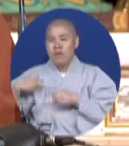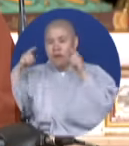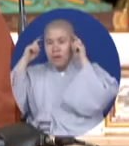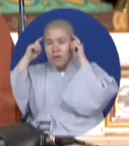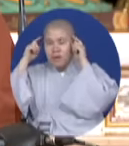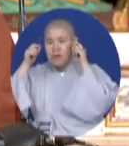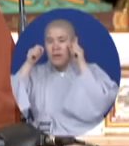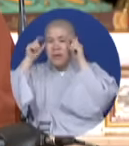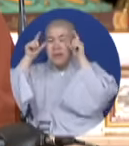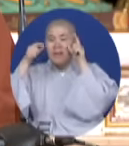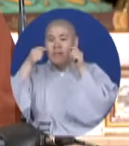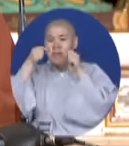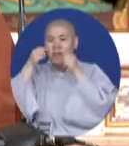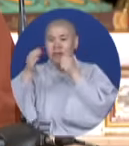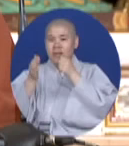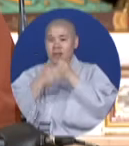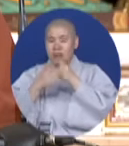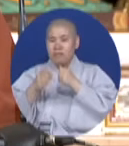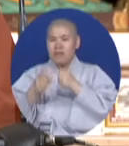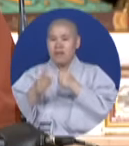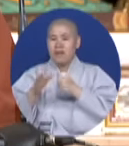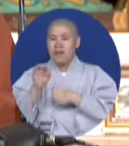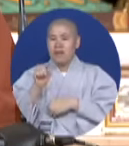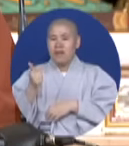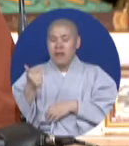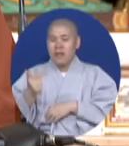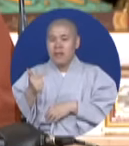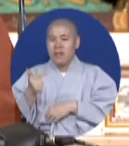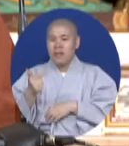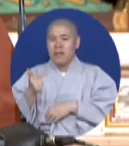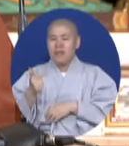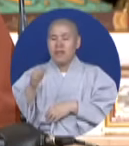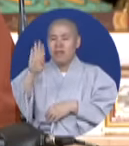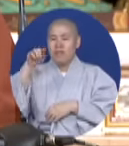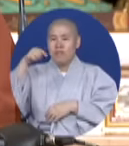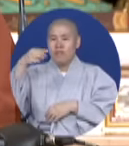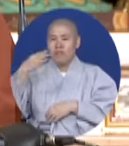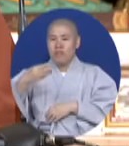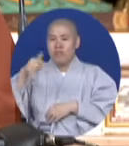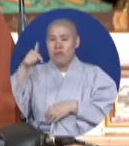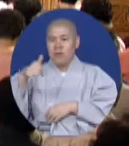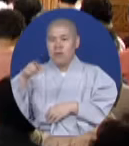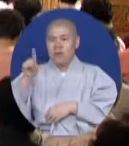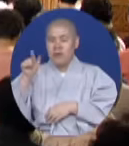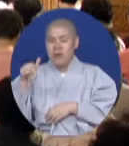그래가지고 아니라는 안이 불자하고 깨달을 각자하고 불각이라고 그러거든요.